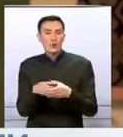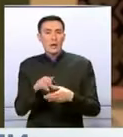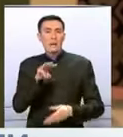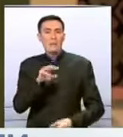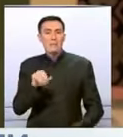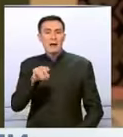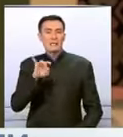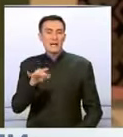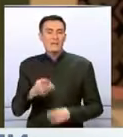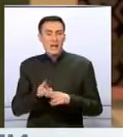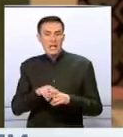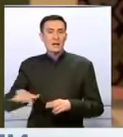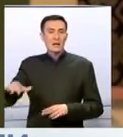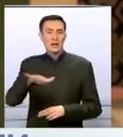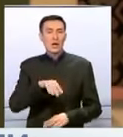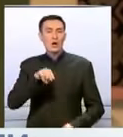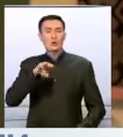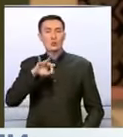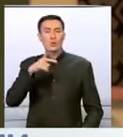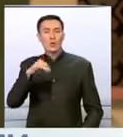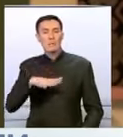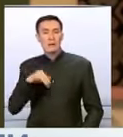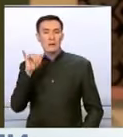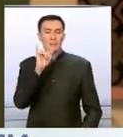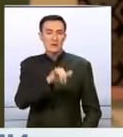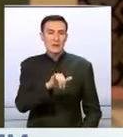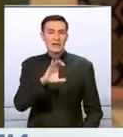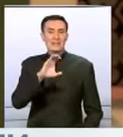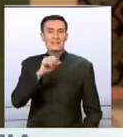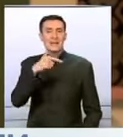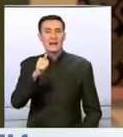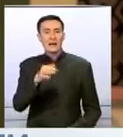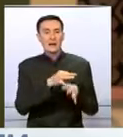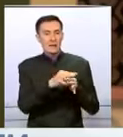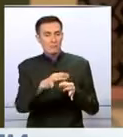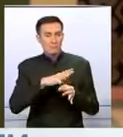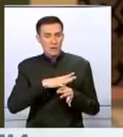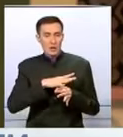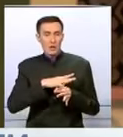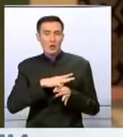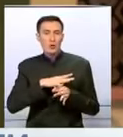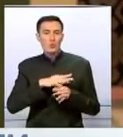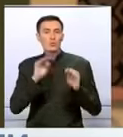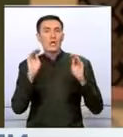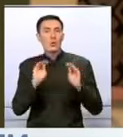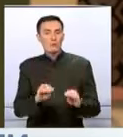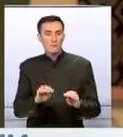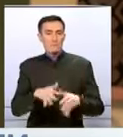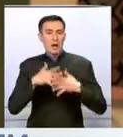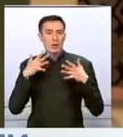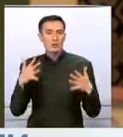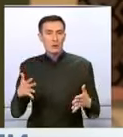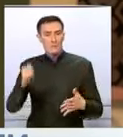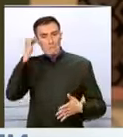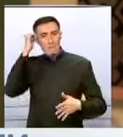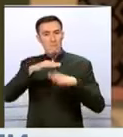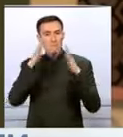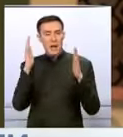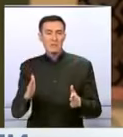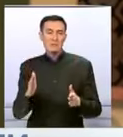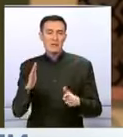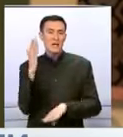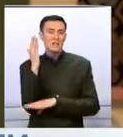в этих краях, в Торгае. Сегодня мы побывали в Сага, там, где установлен большой памятник древа